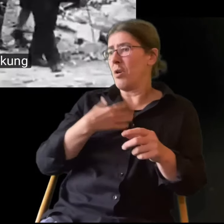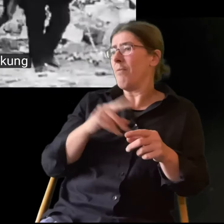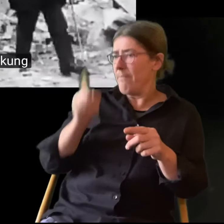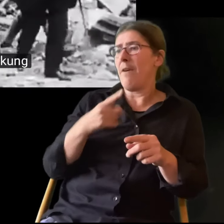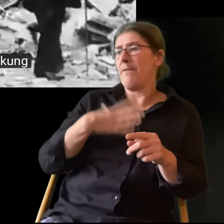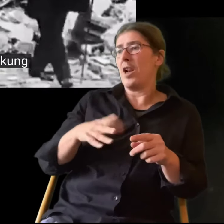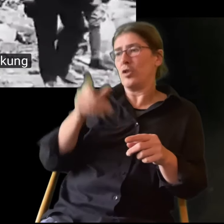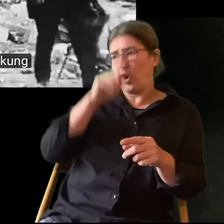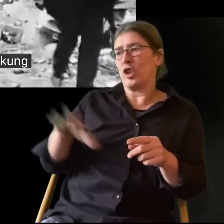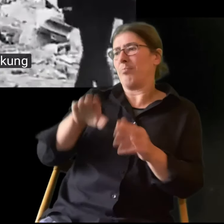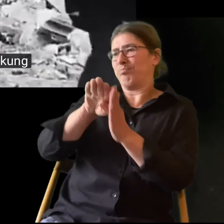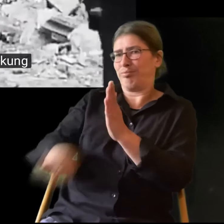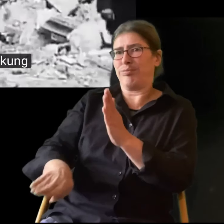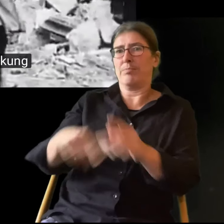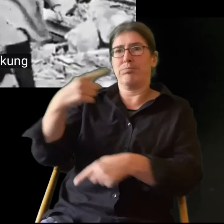Deutschlands.